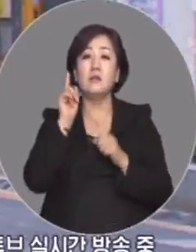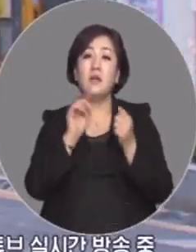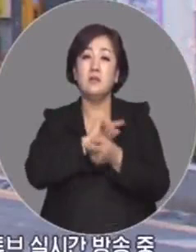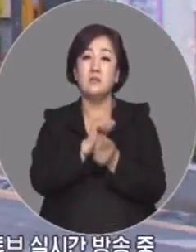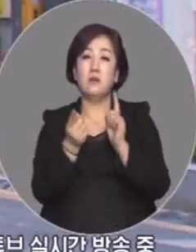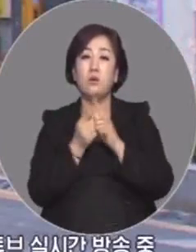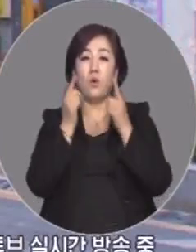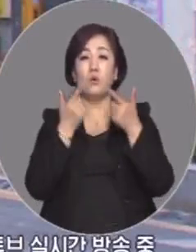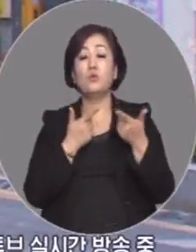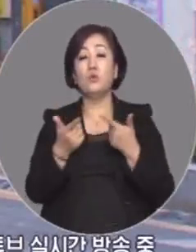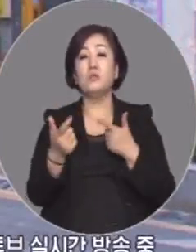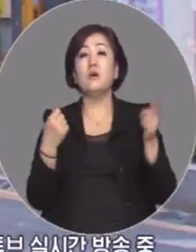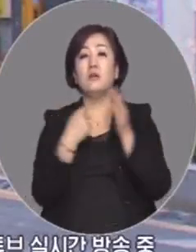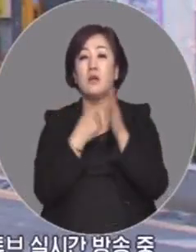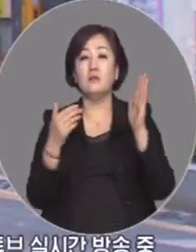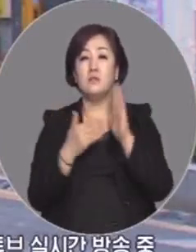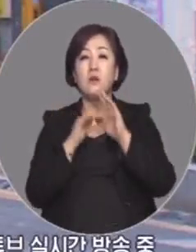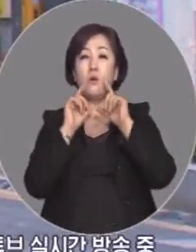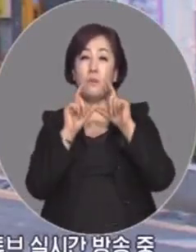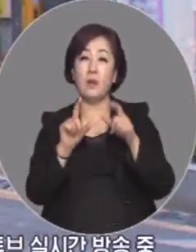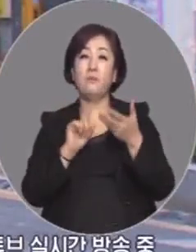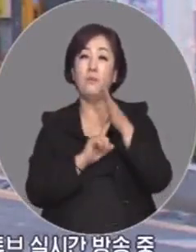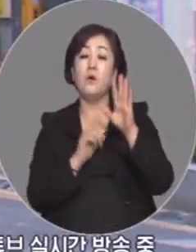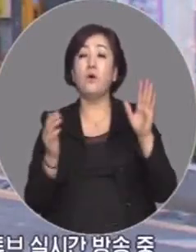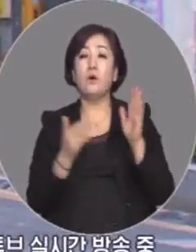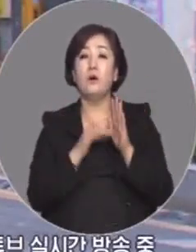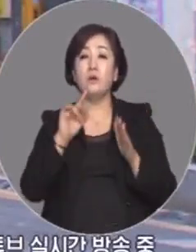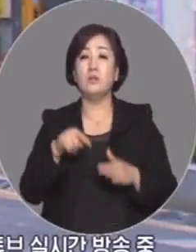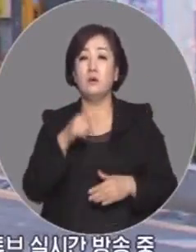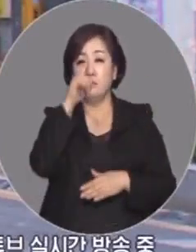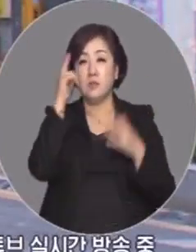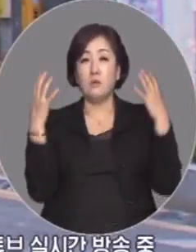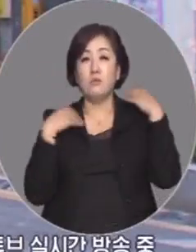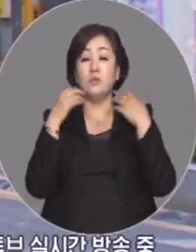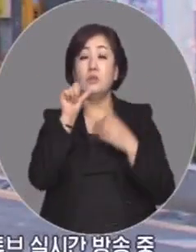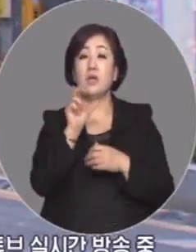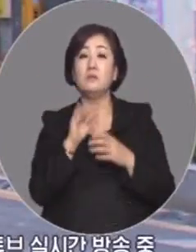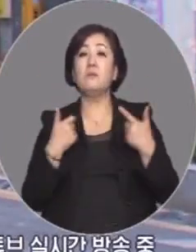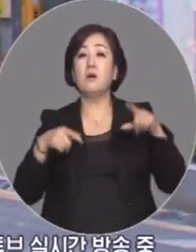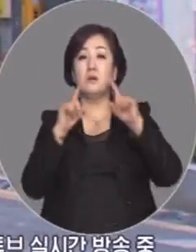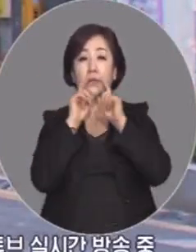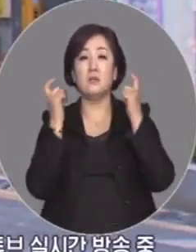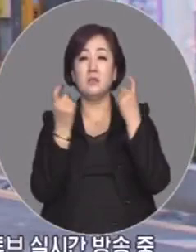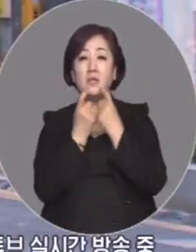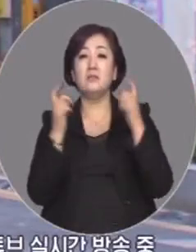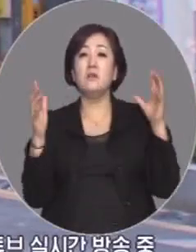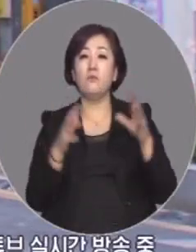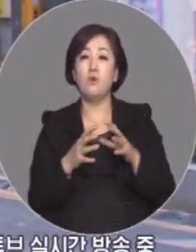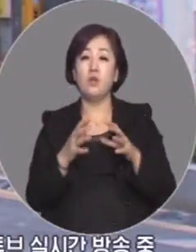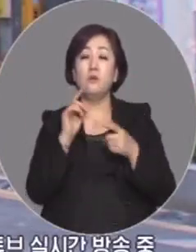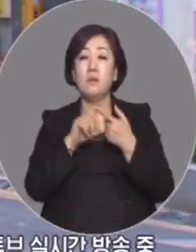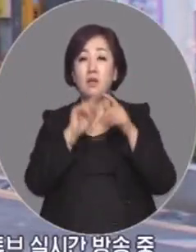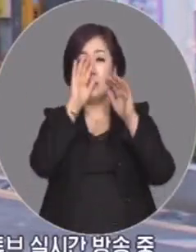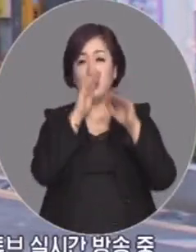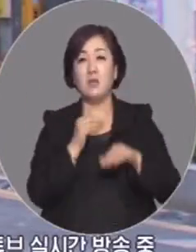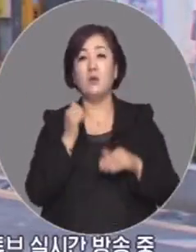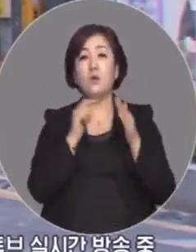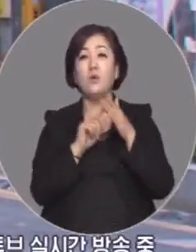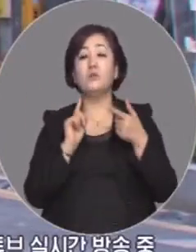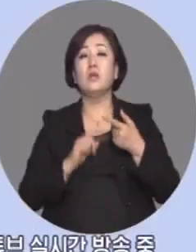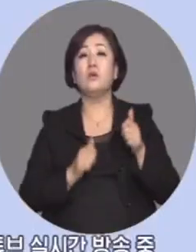사회적 거리두기 조정안이 발표될 예정인 가운데 정부는 5인 이상 사적 모임 금지를 유지하는 안에 무게를 두고